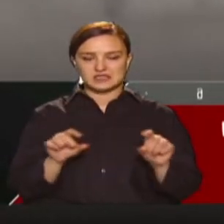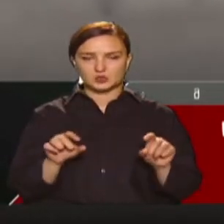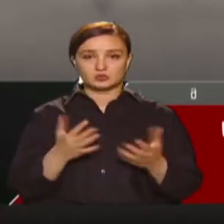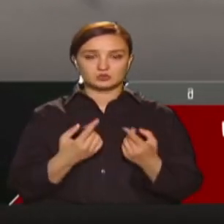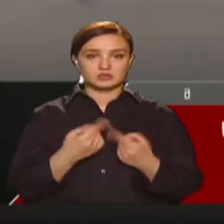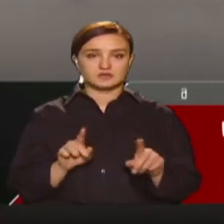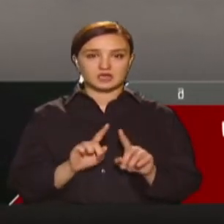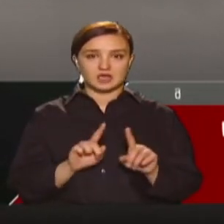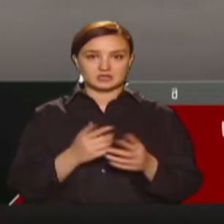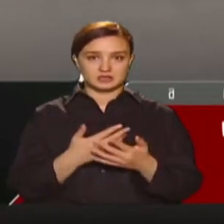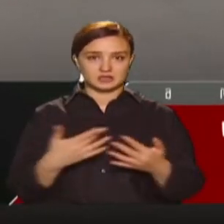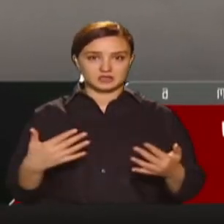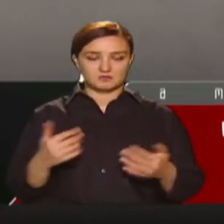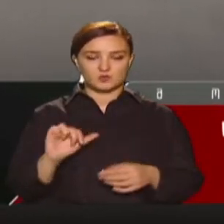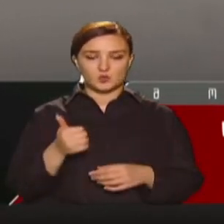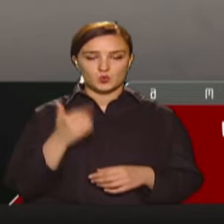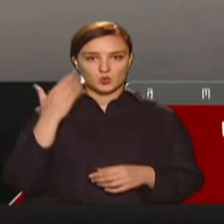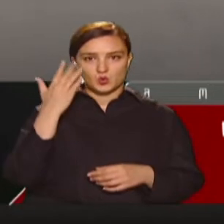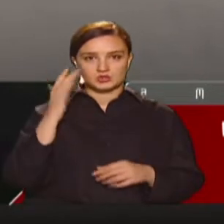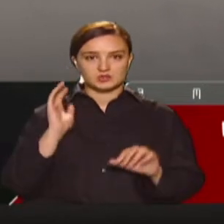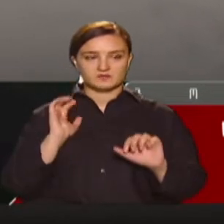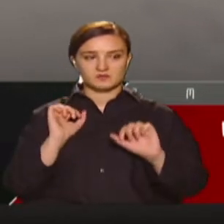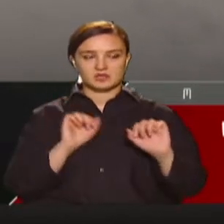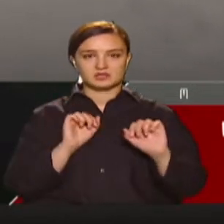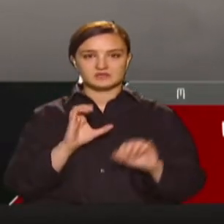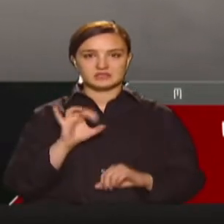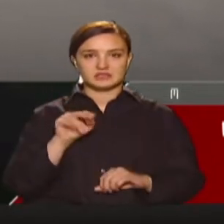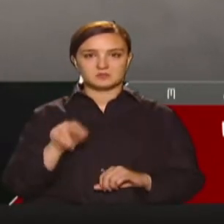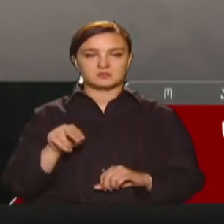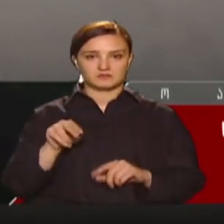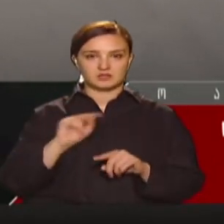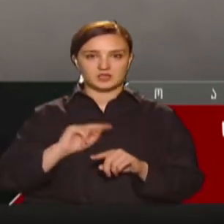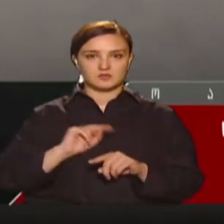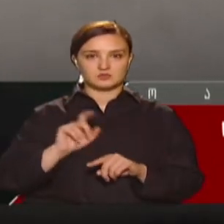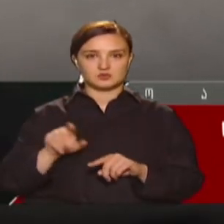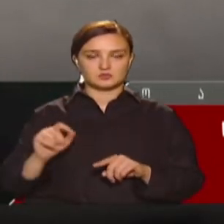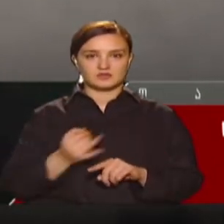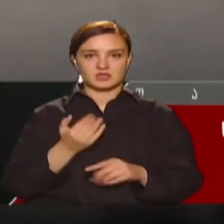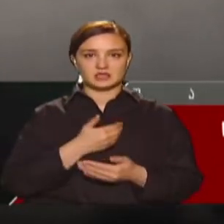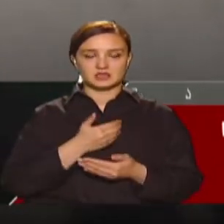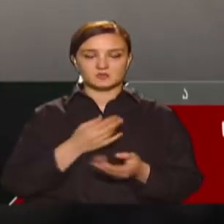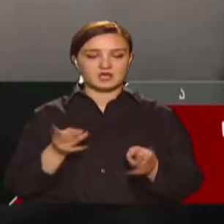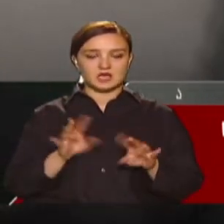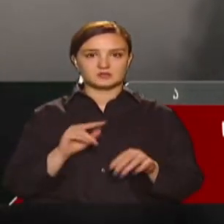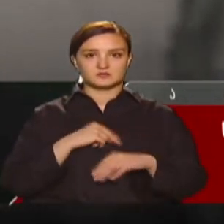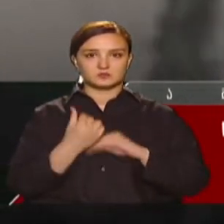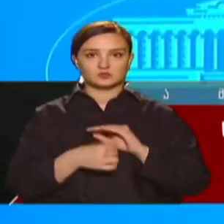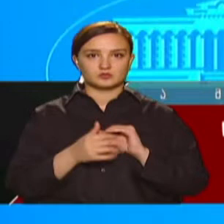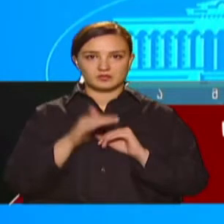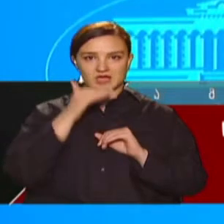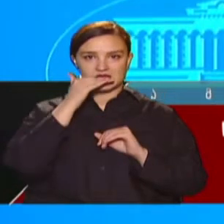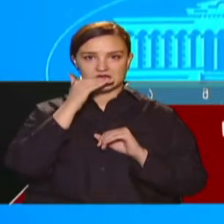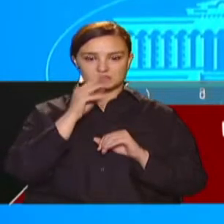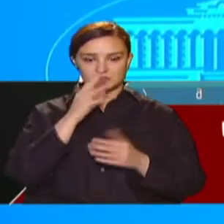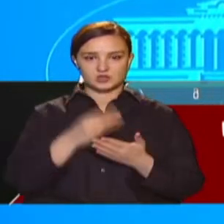სხვა რაღაცები. Როგორც აი ოცნების ხარდამჭერი სიპის რიგითი უსაქმური თანამშრომელი დაინტერესებული არ დარჩეს უმუშევარ და შემოსავლის გარეშე.